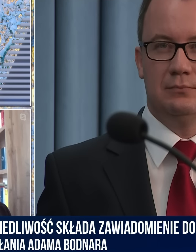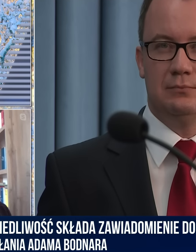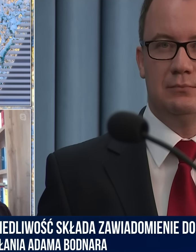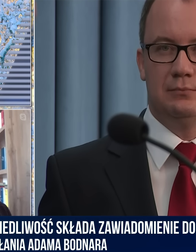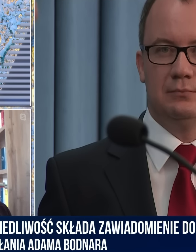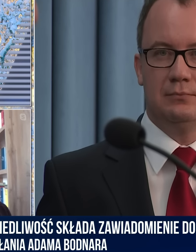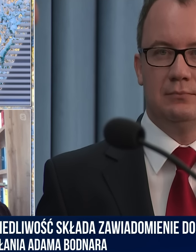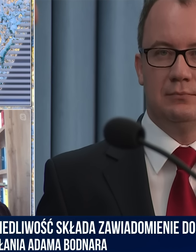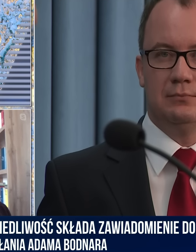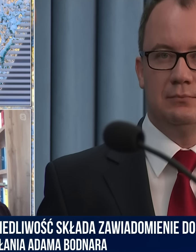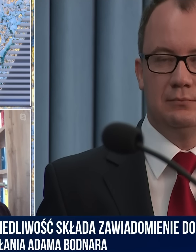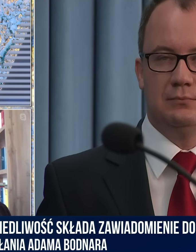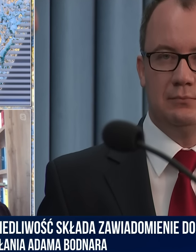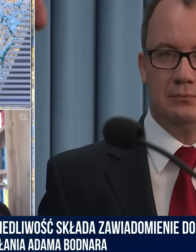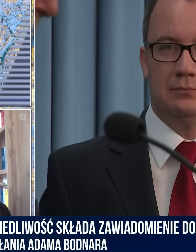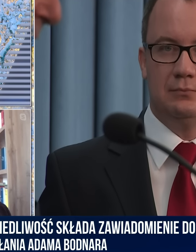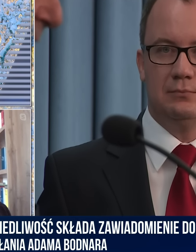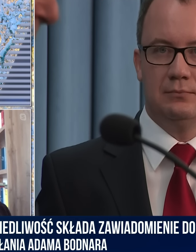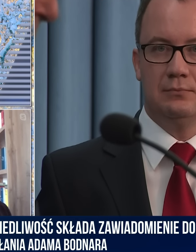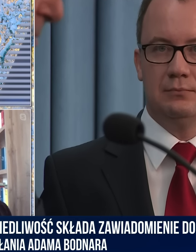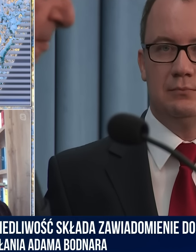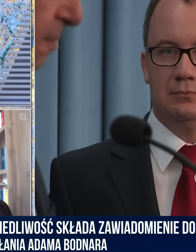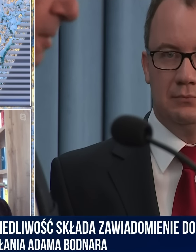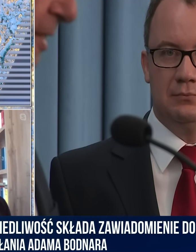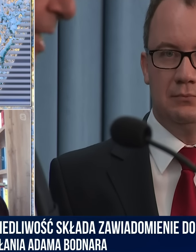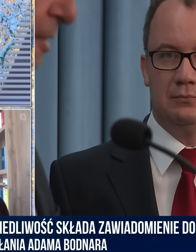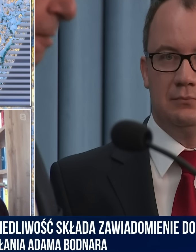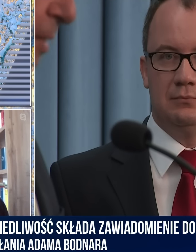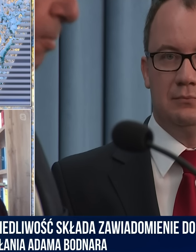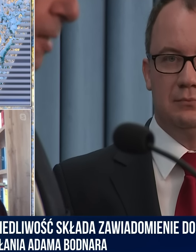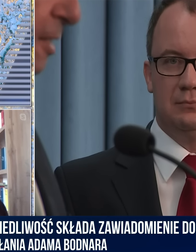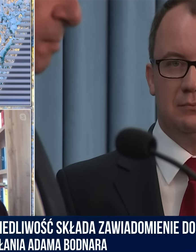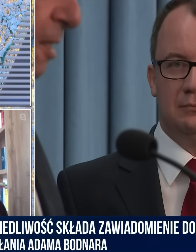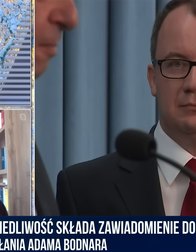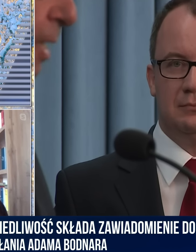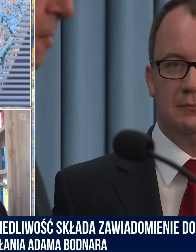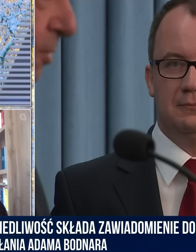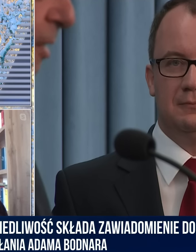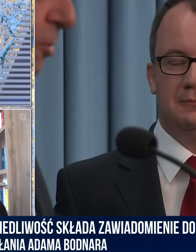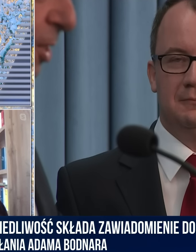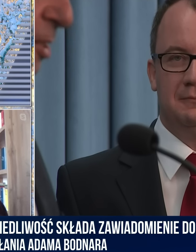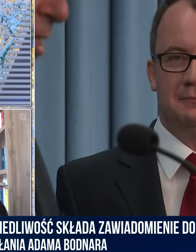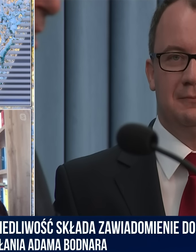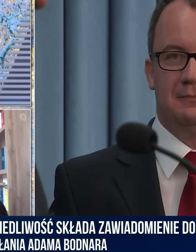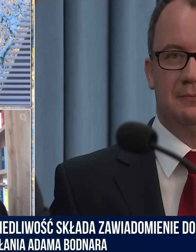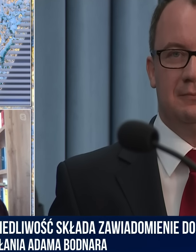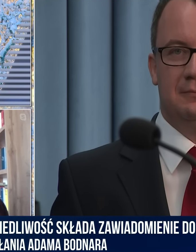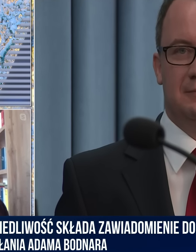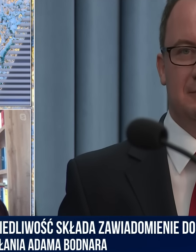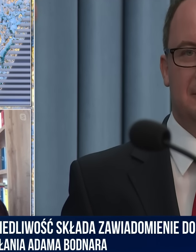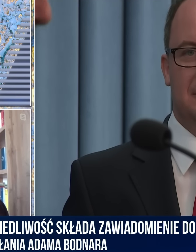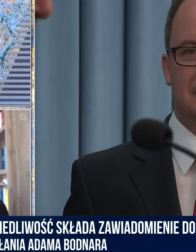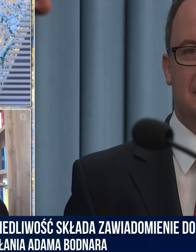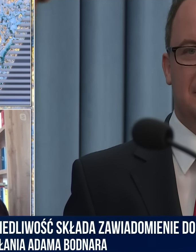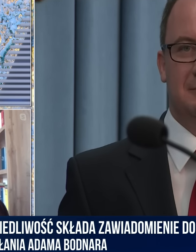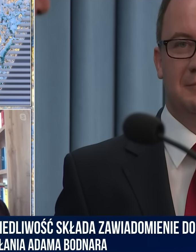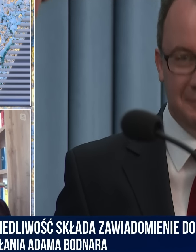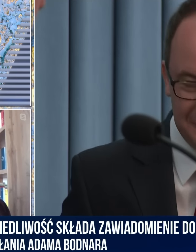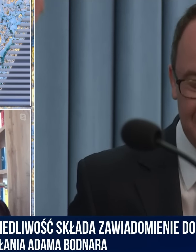wejdzie na młodość. I młodość, tak, i elegancję. Ja nie jestem pewien, bo to jest taka rzecz, na dwoje